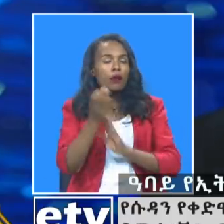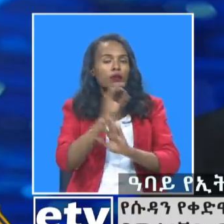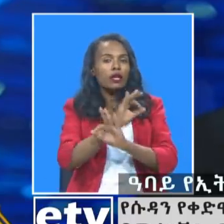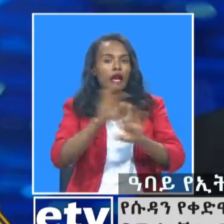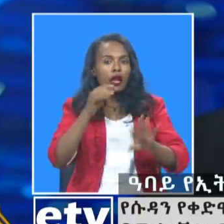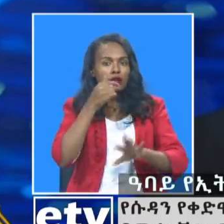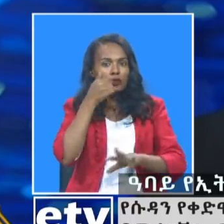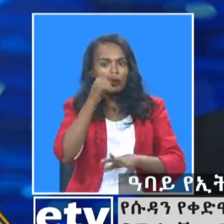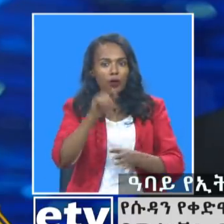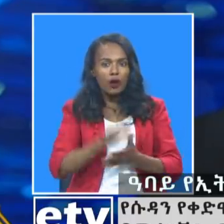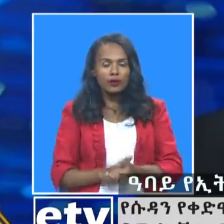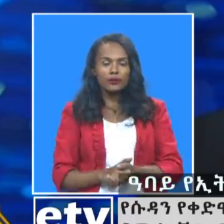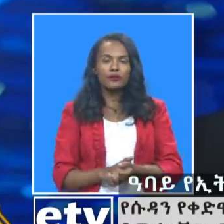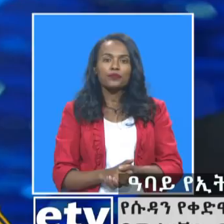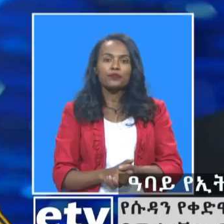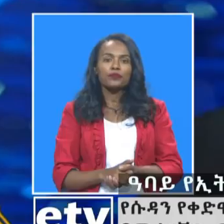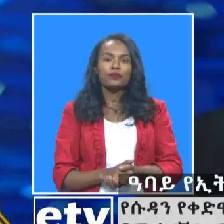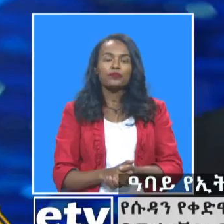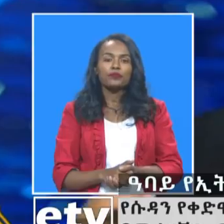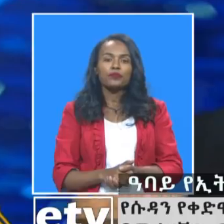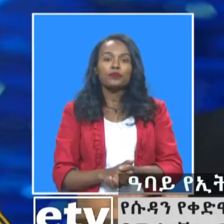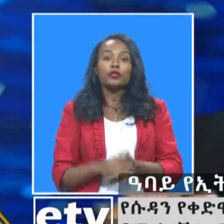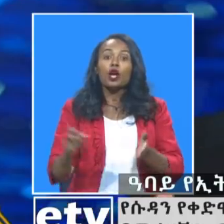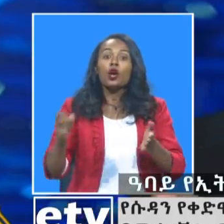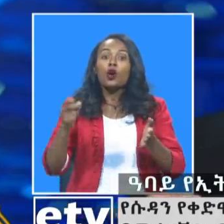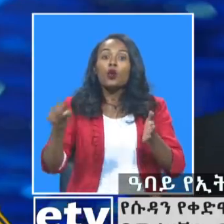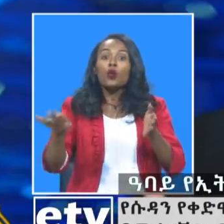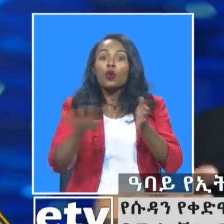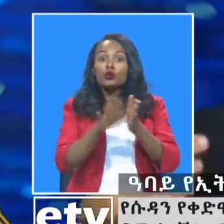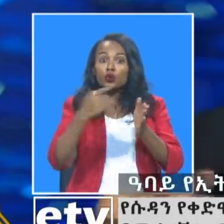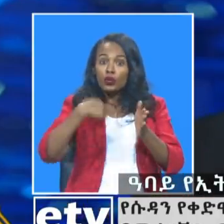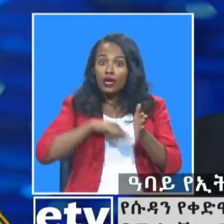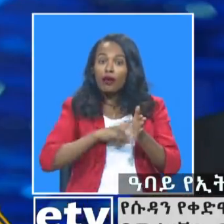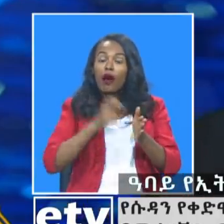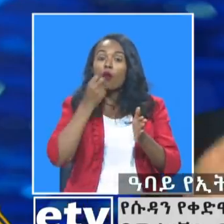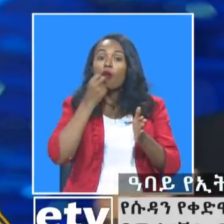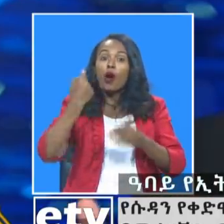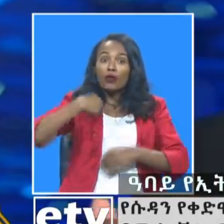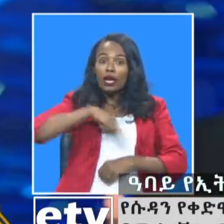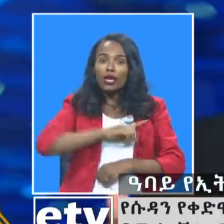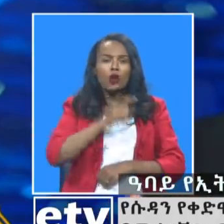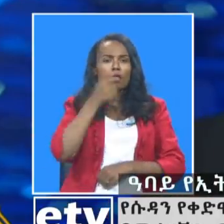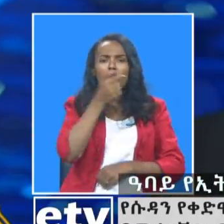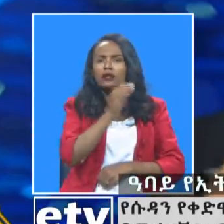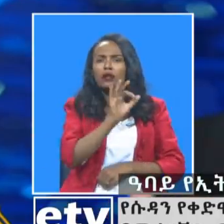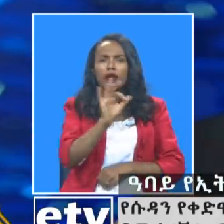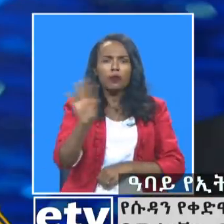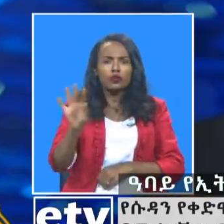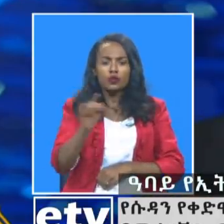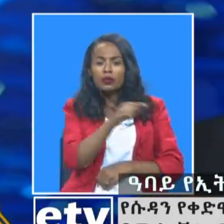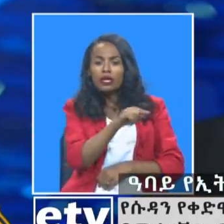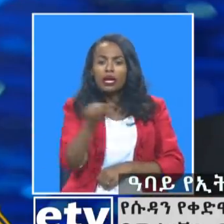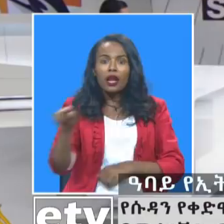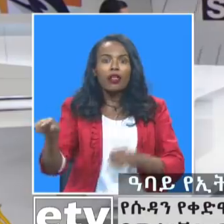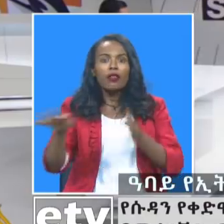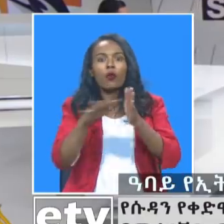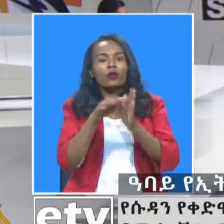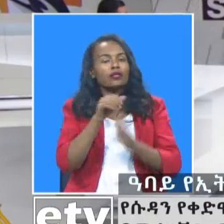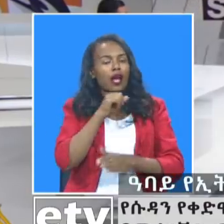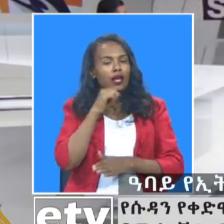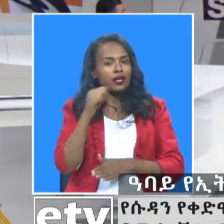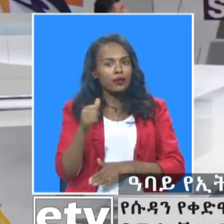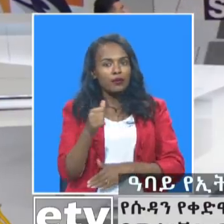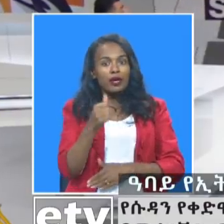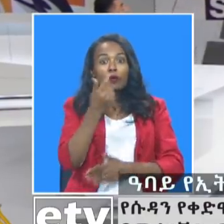ሲሉ ተደምጠዋል። ወንዙ የኛ ነው፣ ውሃው የኛ ነው ማለት የለባችሁም። የእናንተ ወንዝ አይደለም።